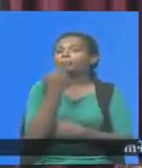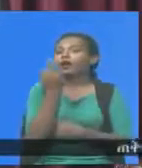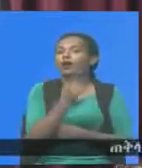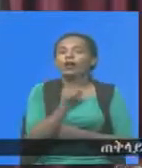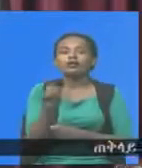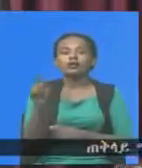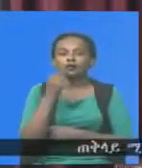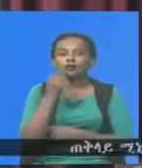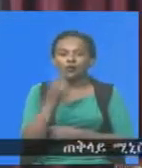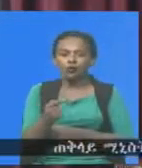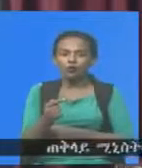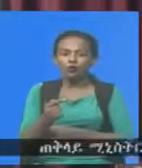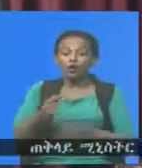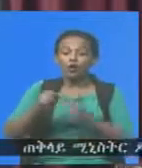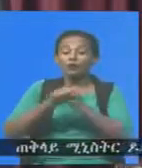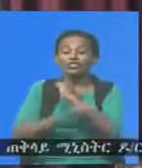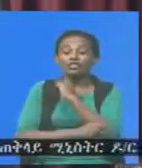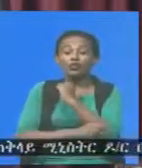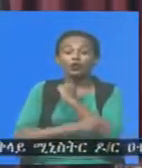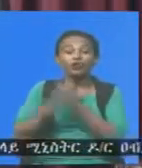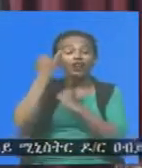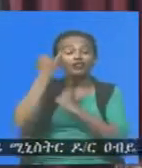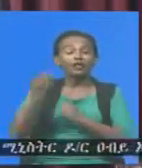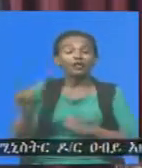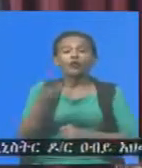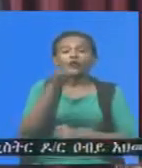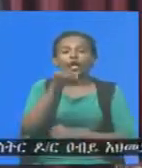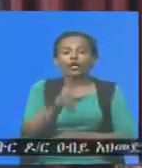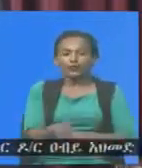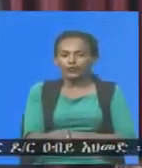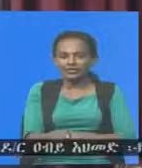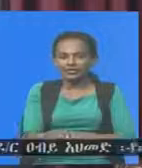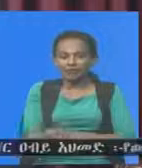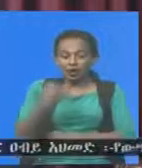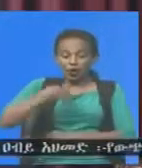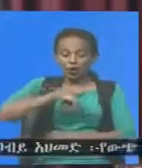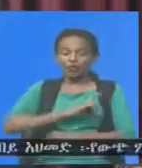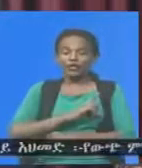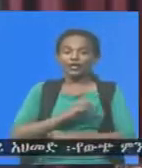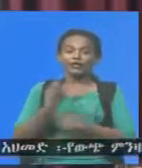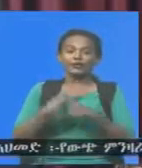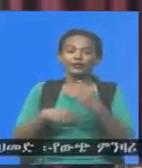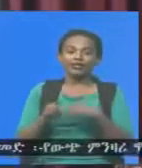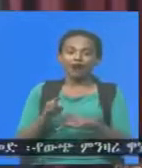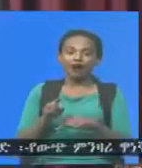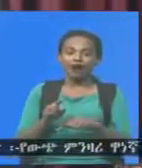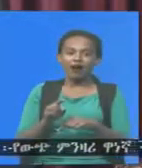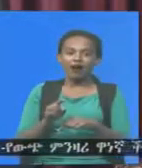የሚለው ግራንድ ሐሳብ መሰረታዊ ሐሳብ መሆን ያለበት ወደኛ ሲመጣ